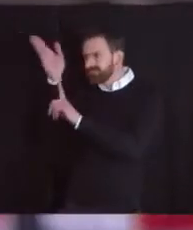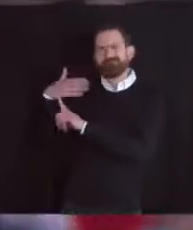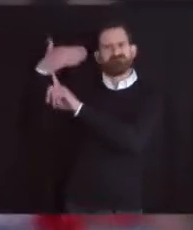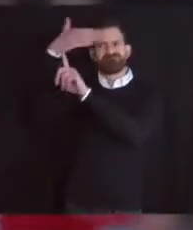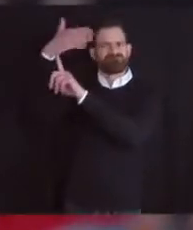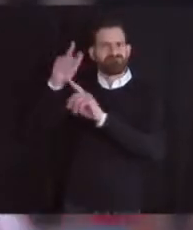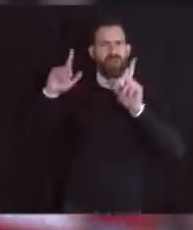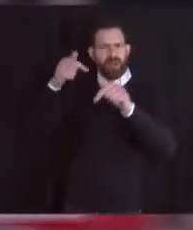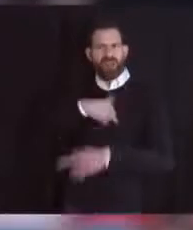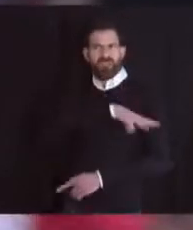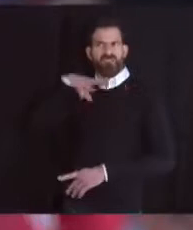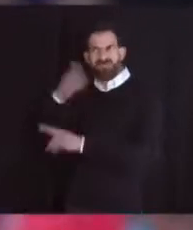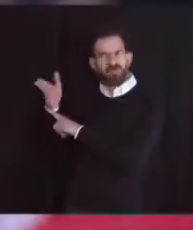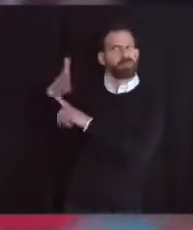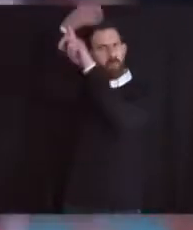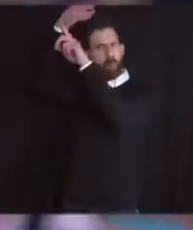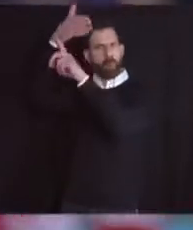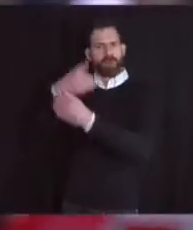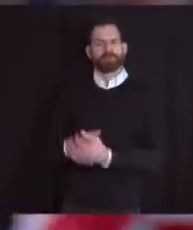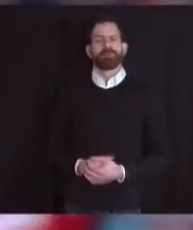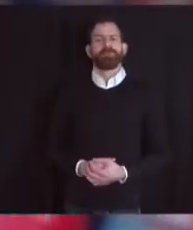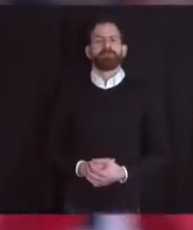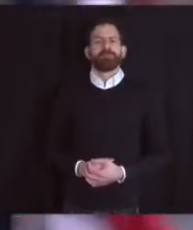toujours tenus hauts.